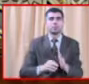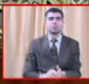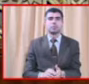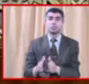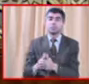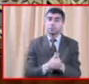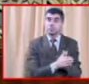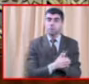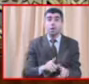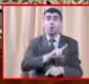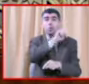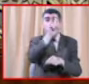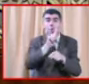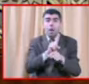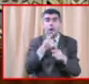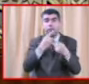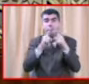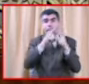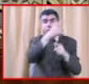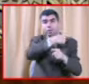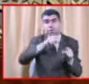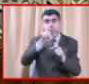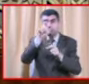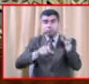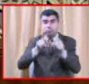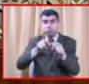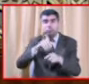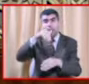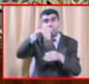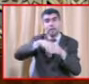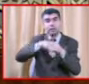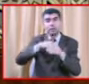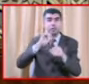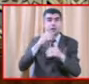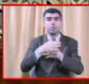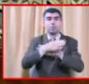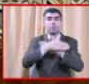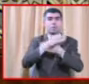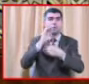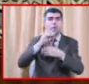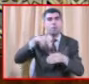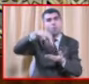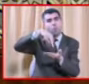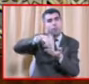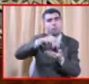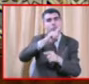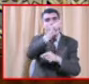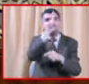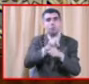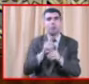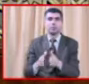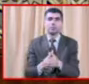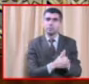إذا السؤال الأول للسيدات والسادة النواب المحترمين من فريق التجمع الوطني الأحرار، فإذا تفضل أحد واضعي السؤال مشكورا بطرحه.